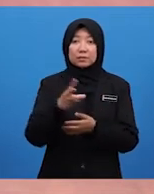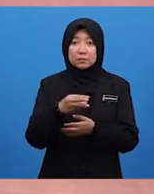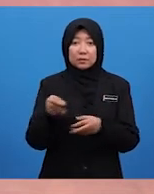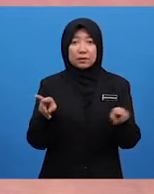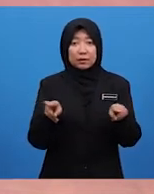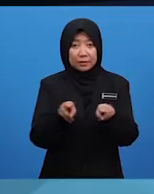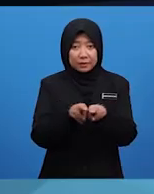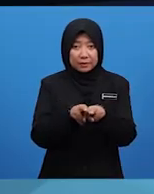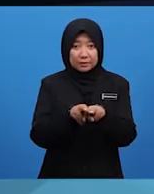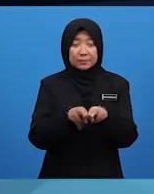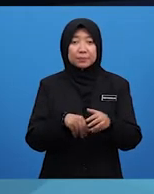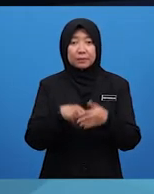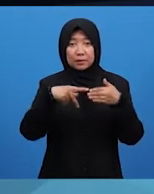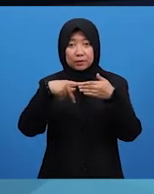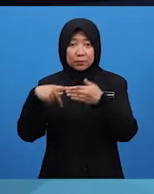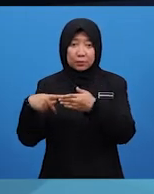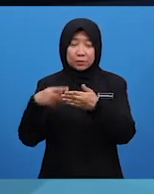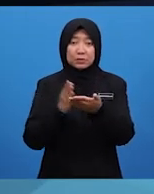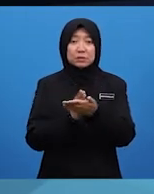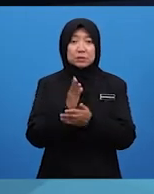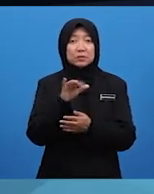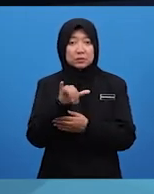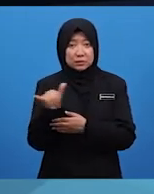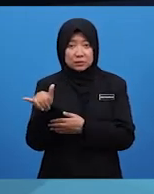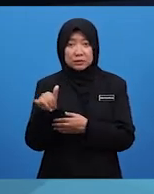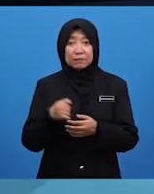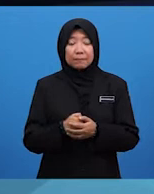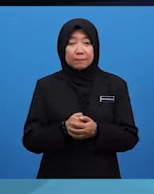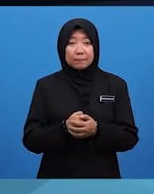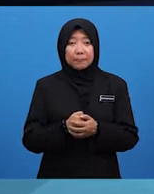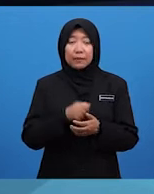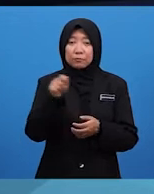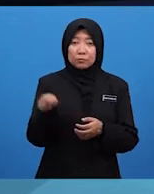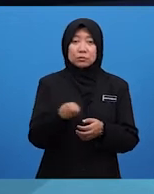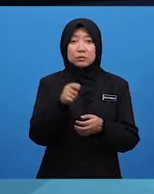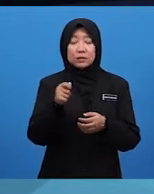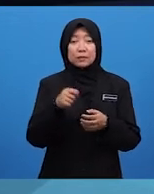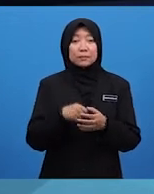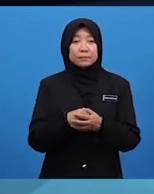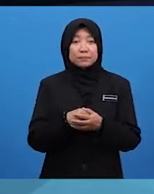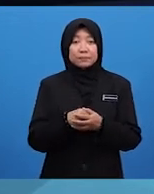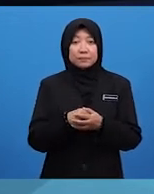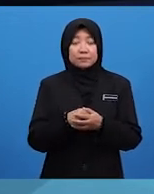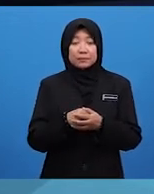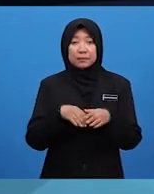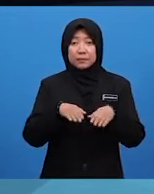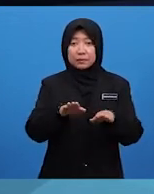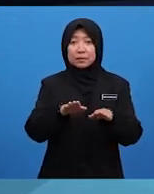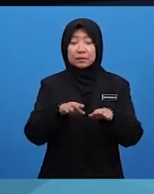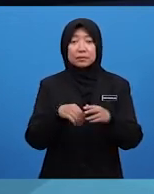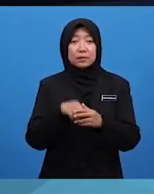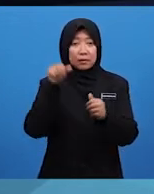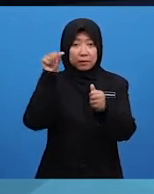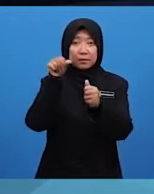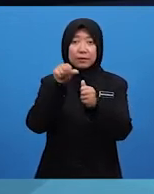rata. Panduan seterusnya. Pusing pemegang mesin arah bertentangan